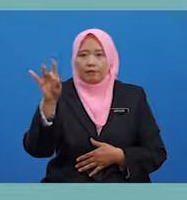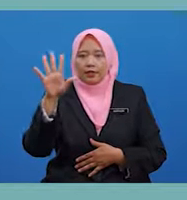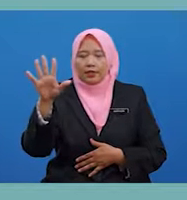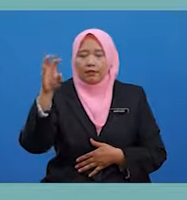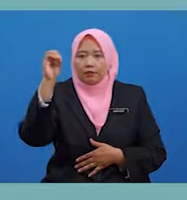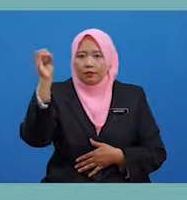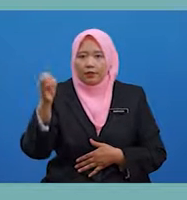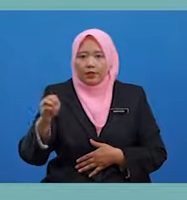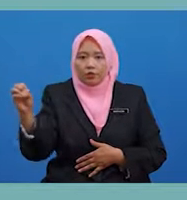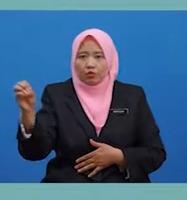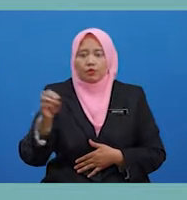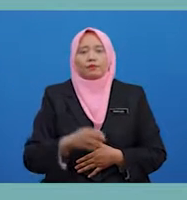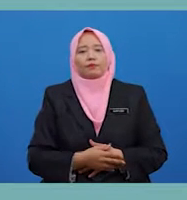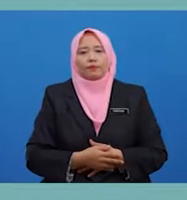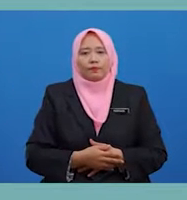5.85%.